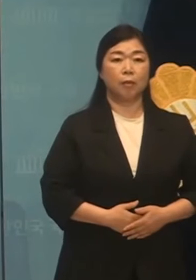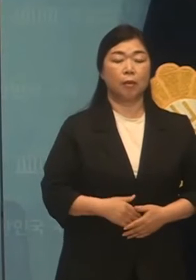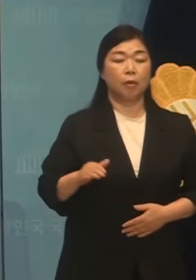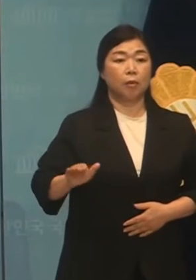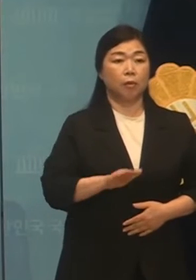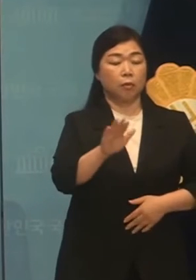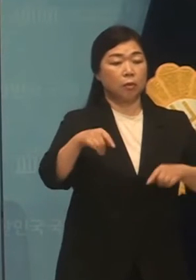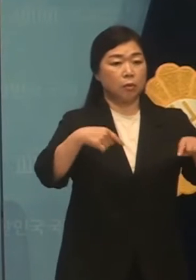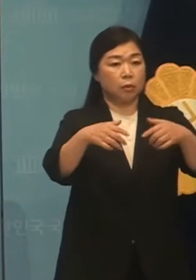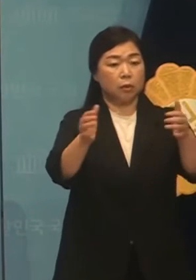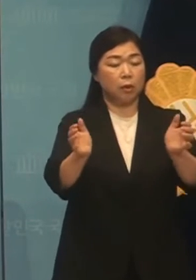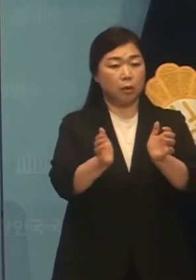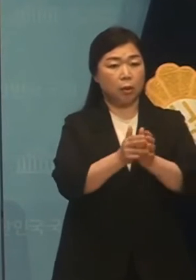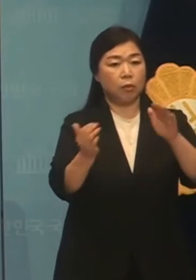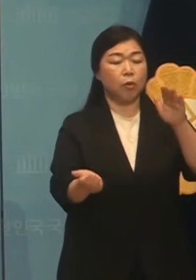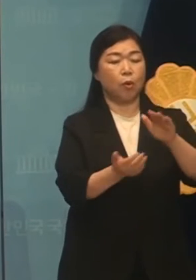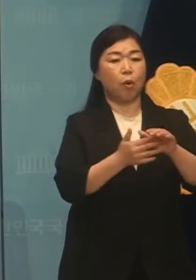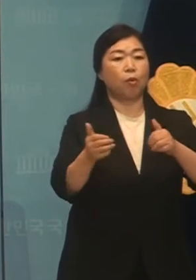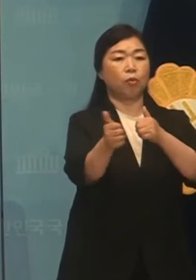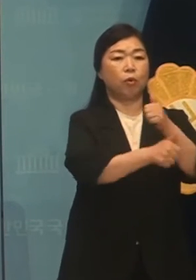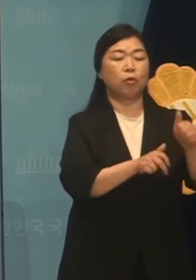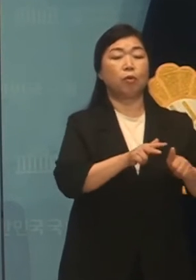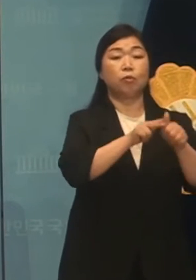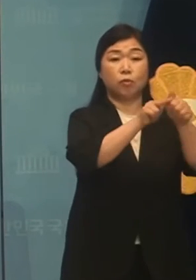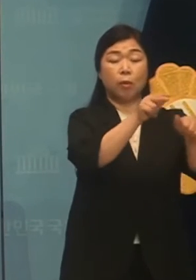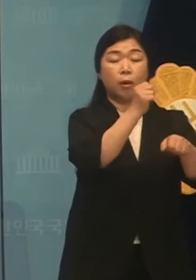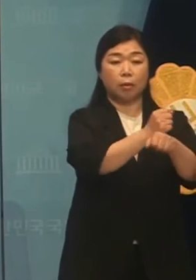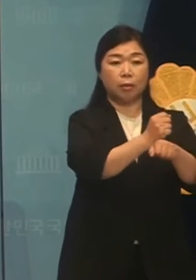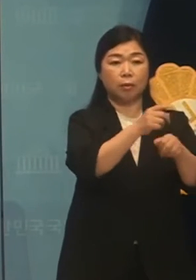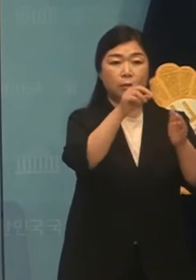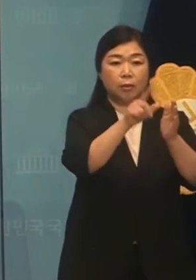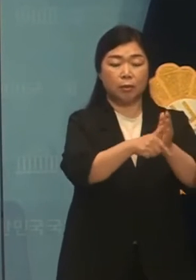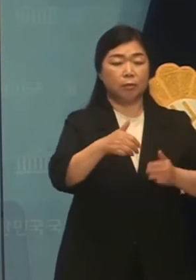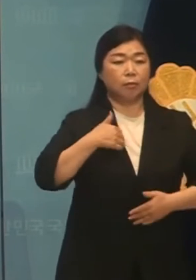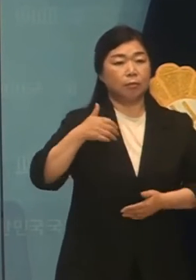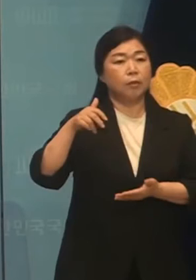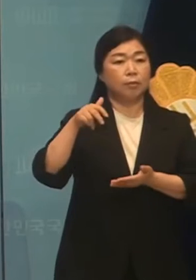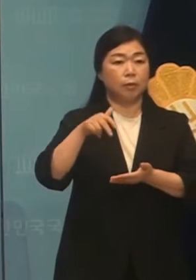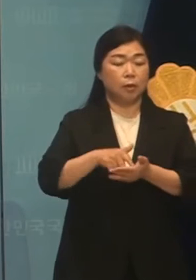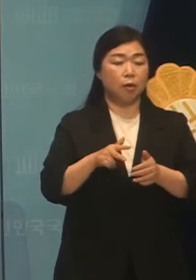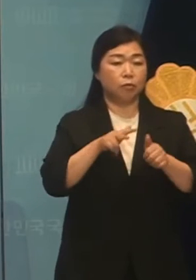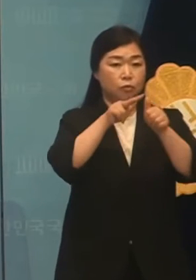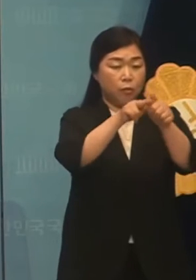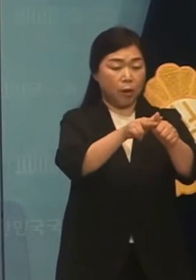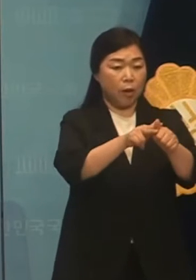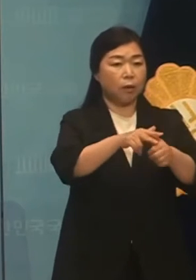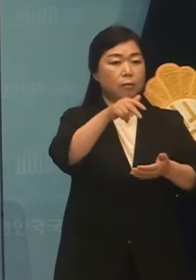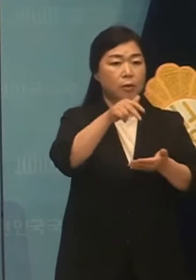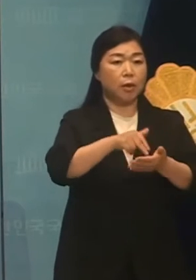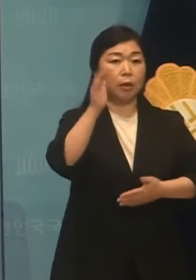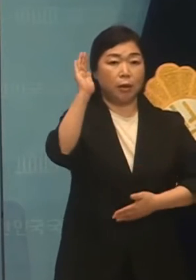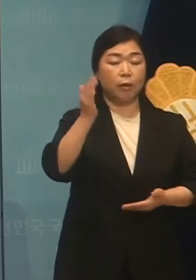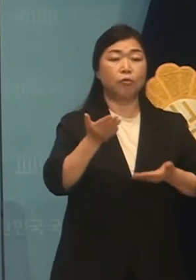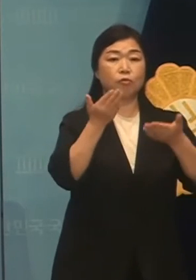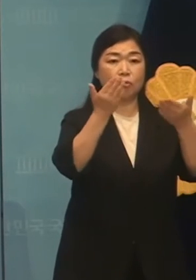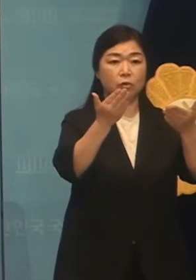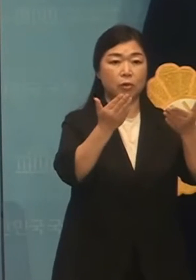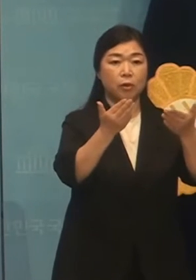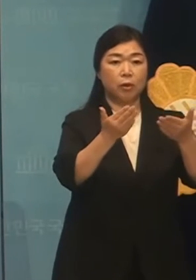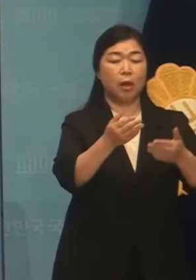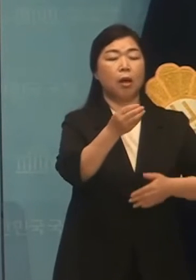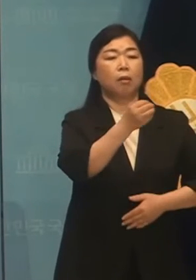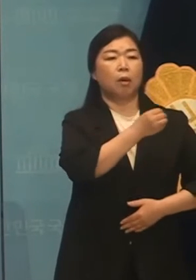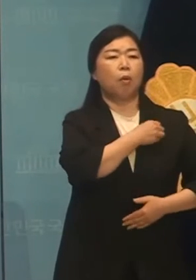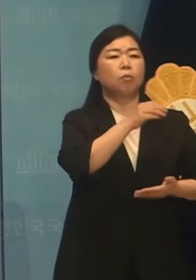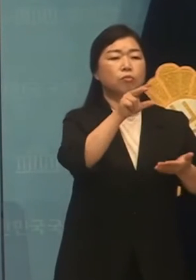우리 당의 최고위원으로 출마하면서 제가 그 출마의 대언에서 밝힌 이